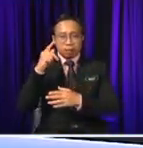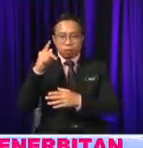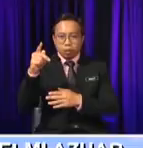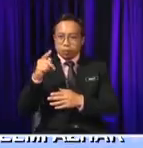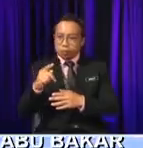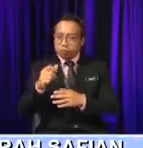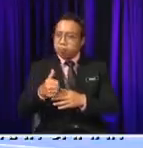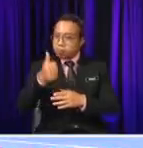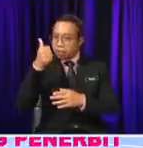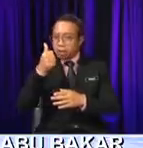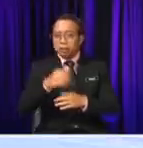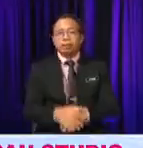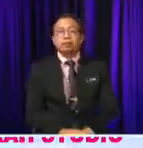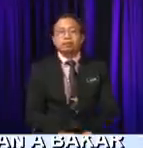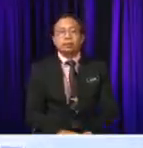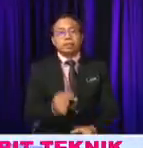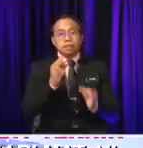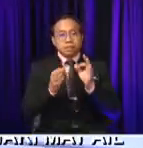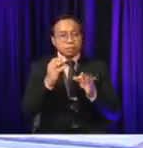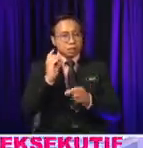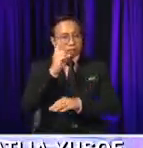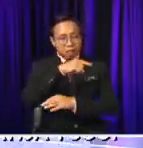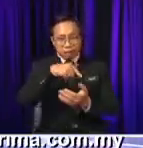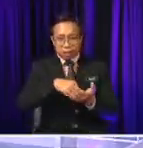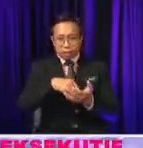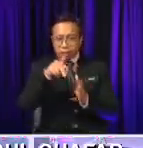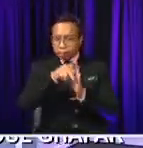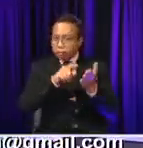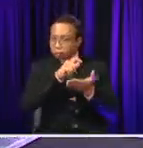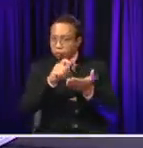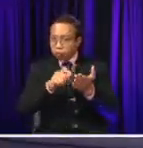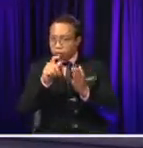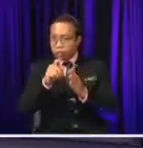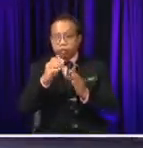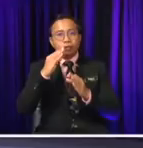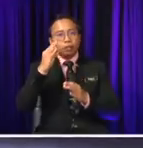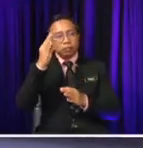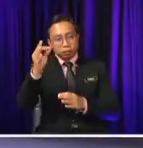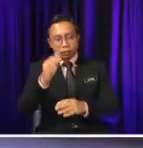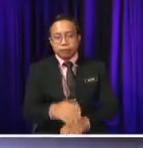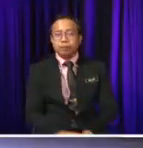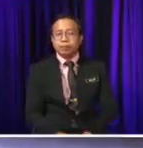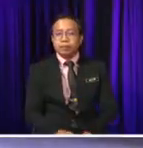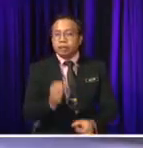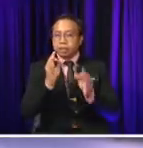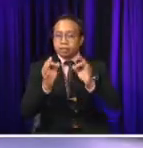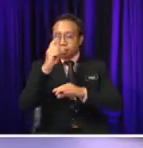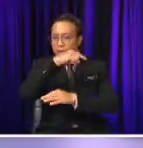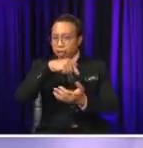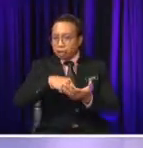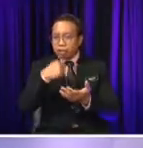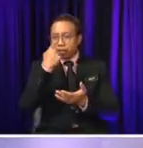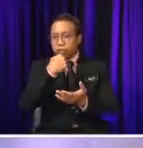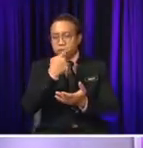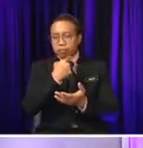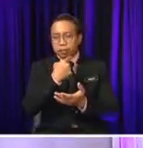bicara jika hari ini seorang penulis terkemuka jika hari ini siapa